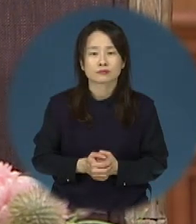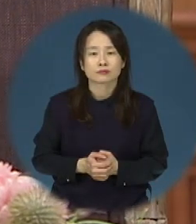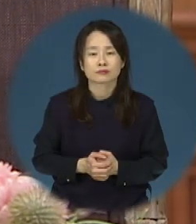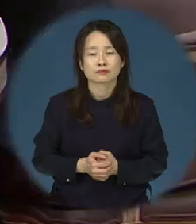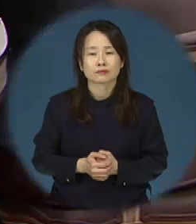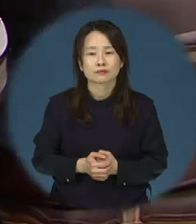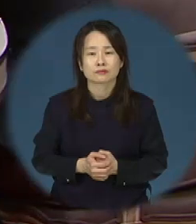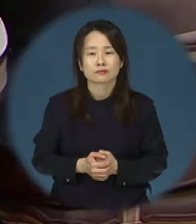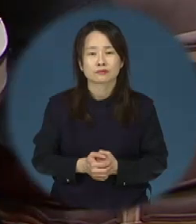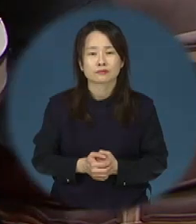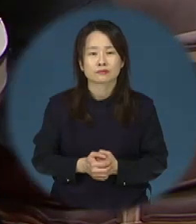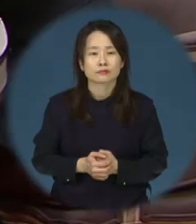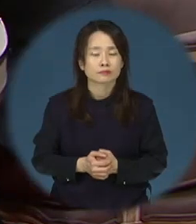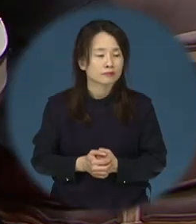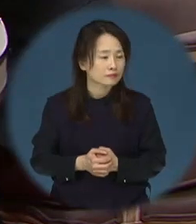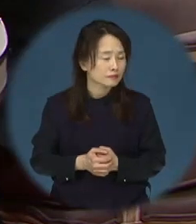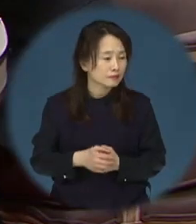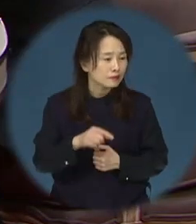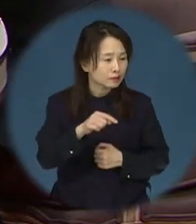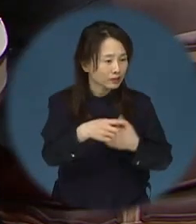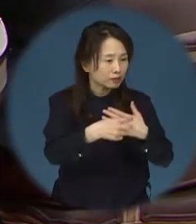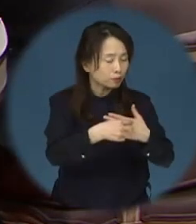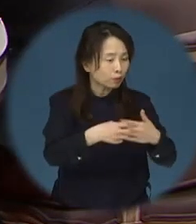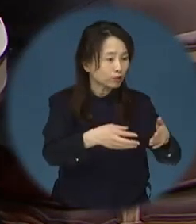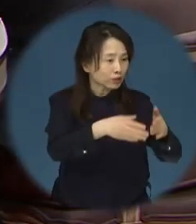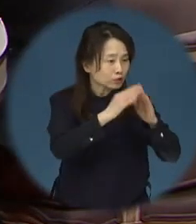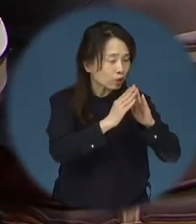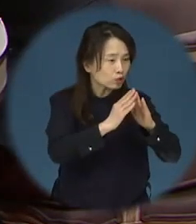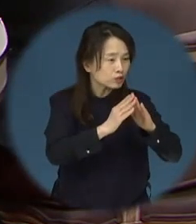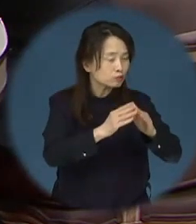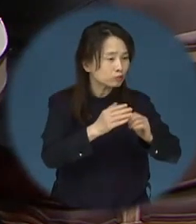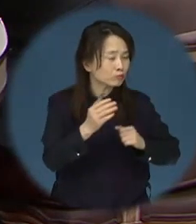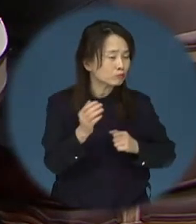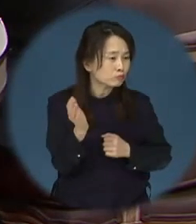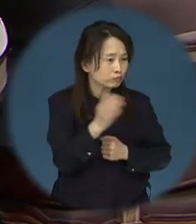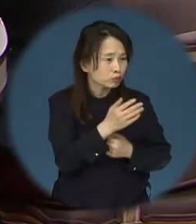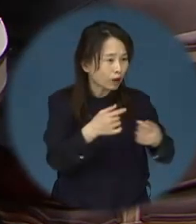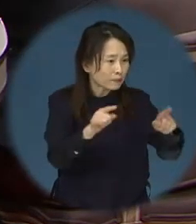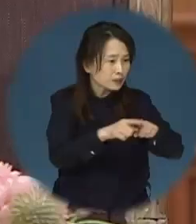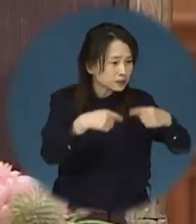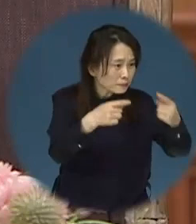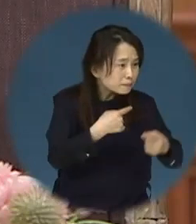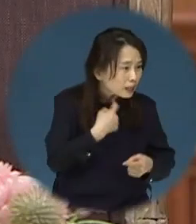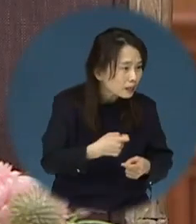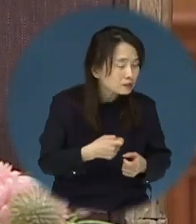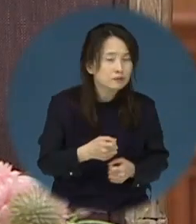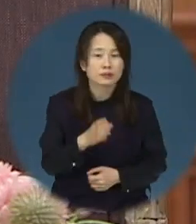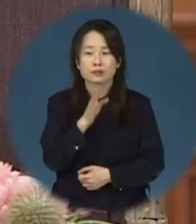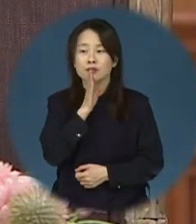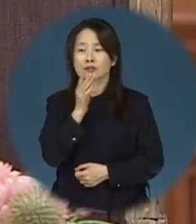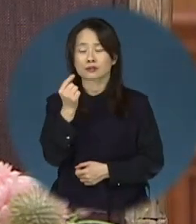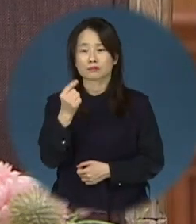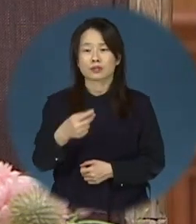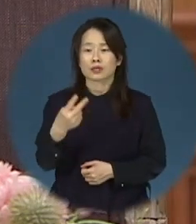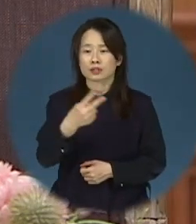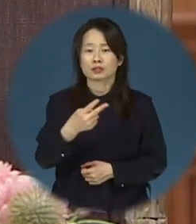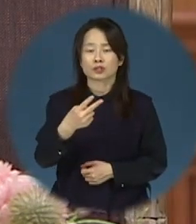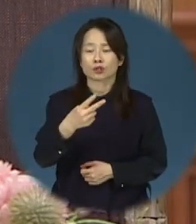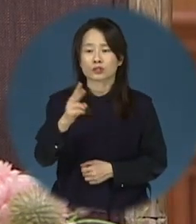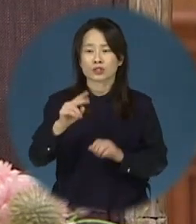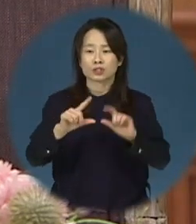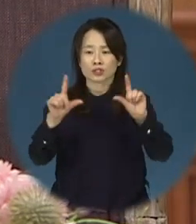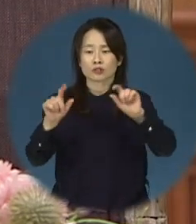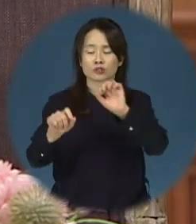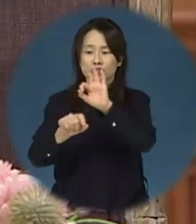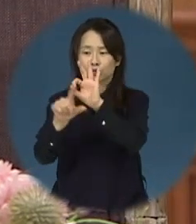그 당시에 그러니까 이 병원의 설립부터 네네. 함께 하셨던 거예요? 예, 예. 세워진 게 2002년 10월이거든요.